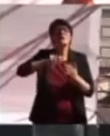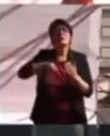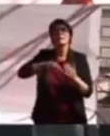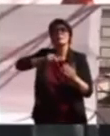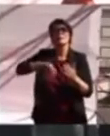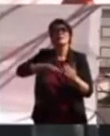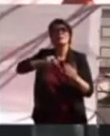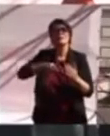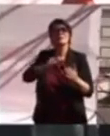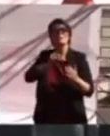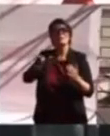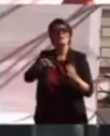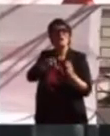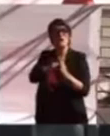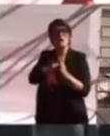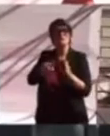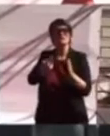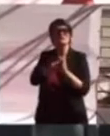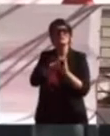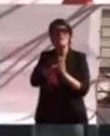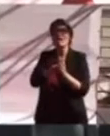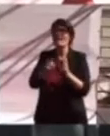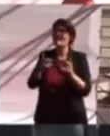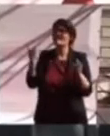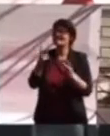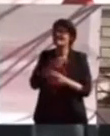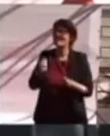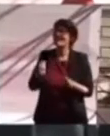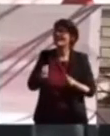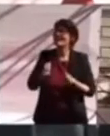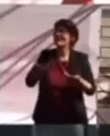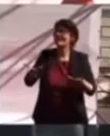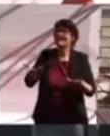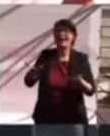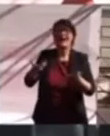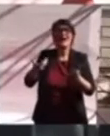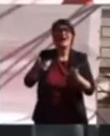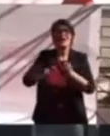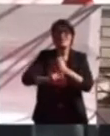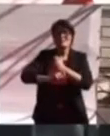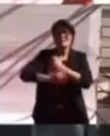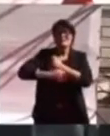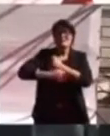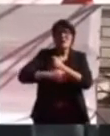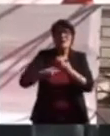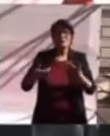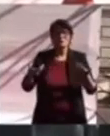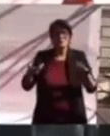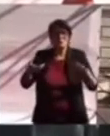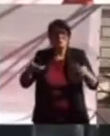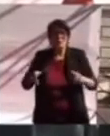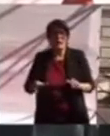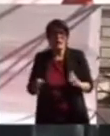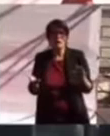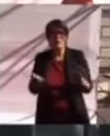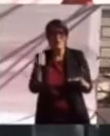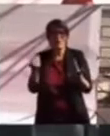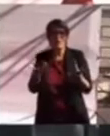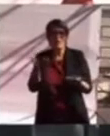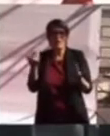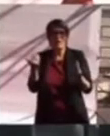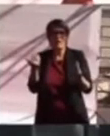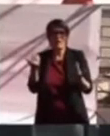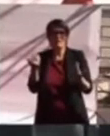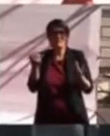introducevano misure meno restrittive con il decreto legge che abbiamo approvato poche ore fa per la prima